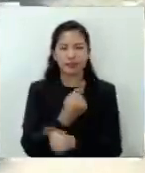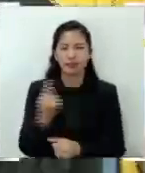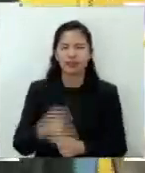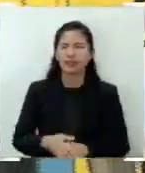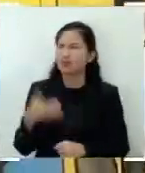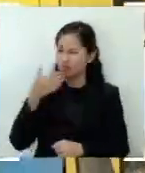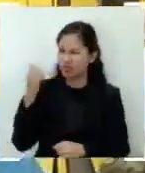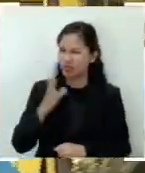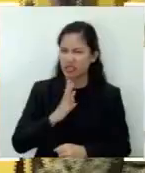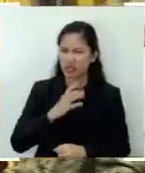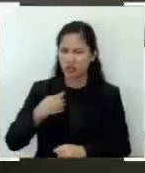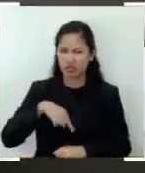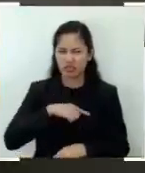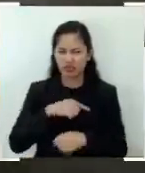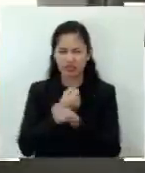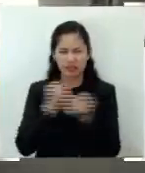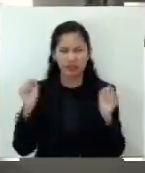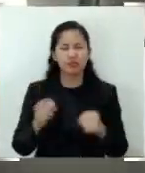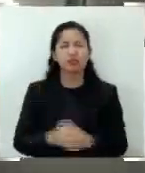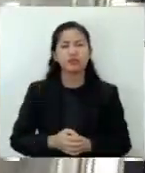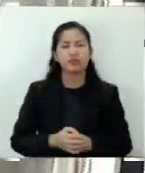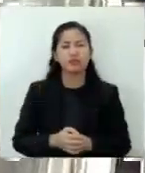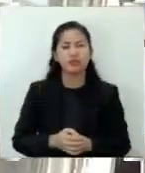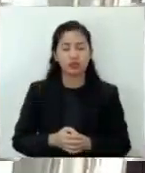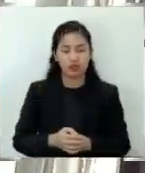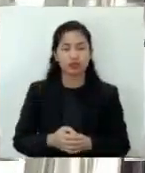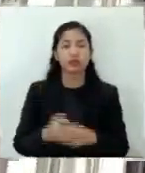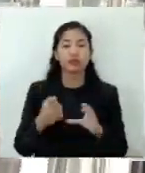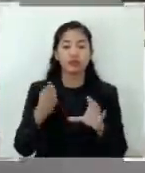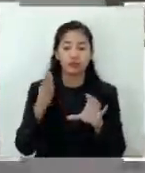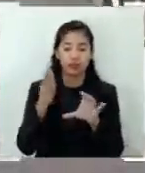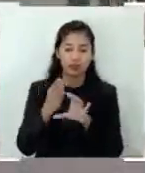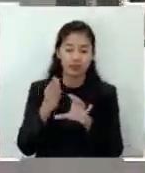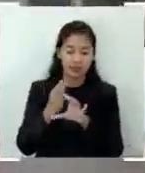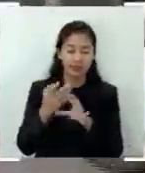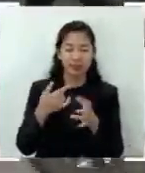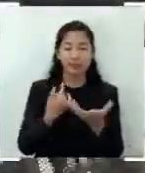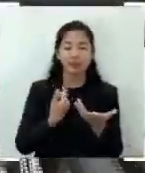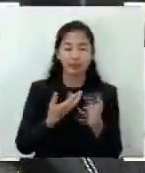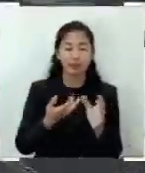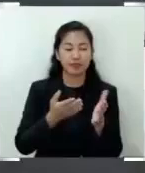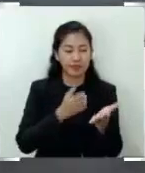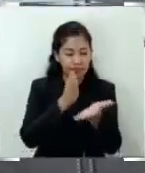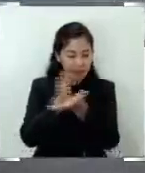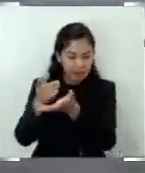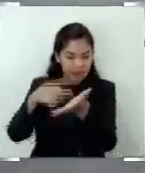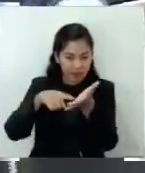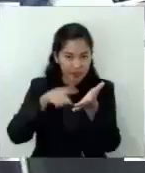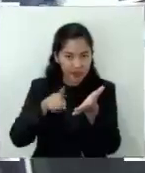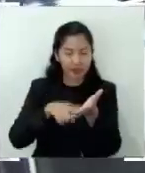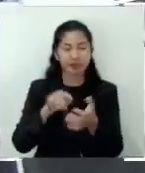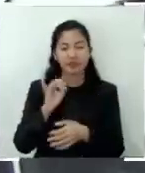tayo. Pinapasok ang mga bus para matiyak na may vaccination card ang mga sakay. Kung may pinalulusot, may sapat naman daw na